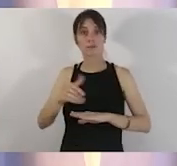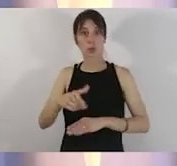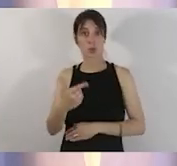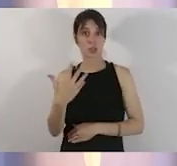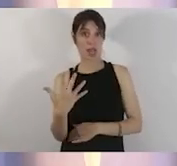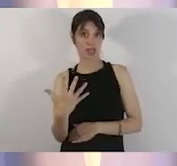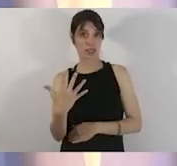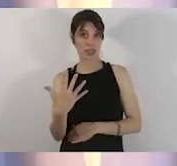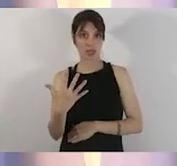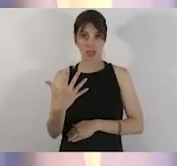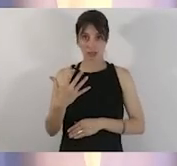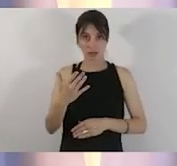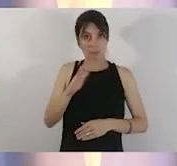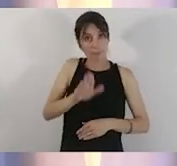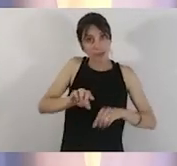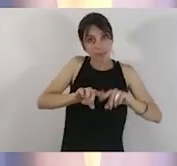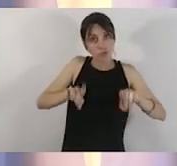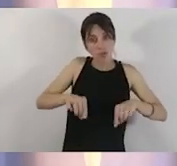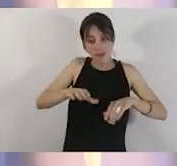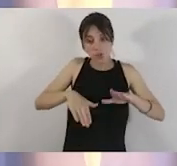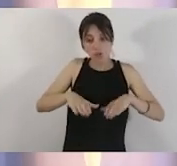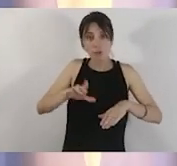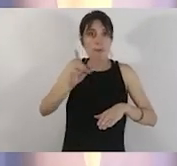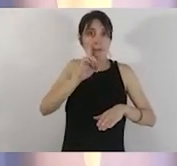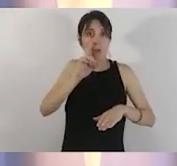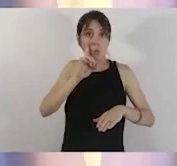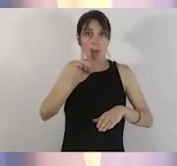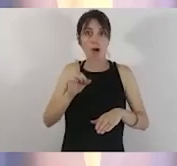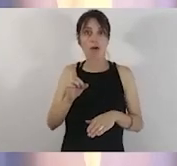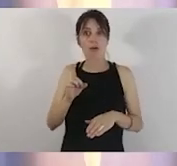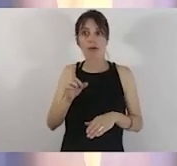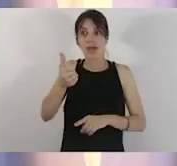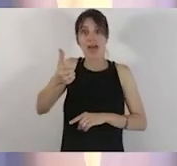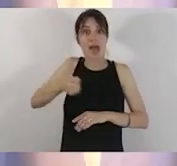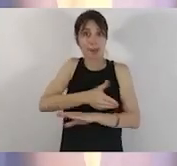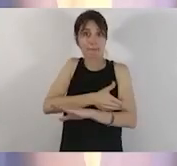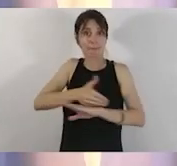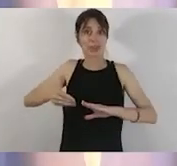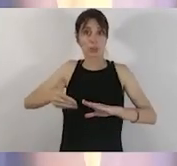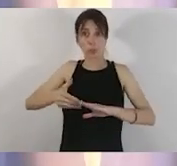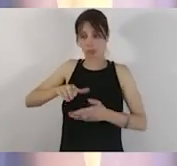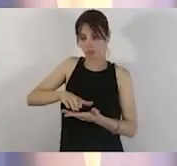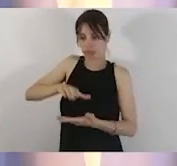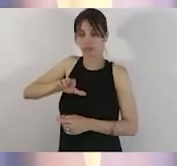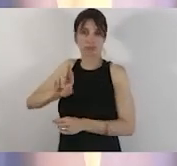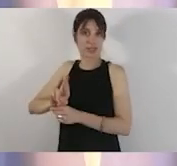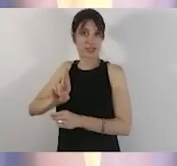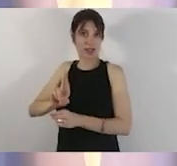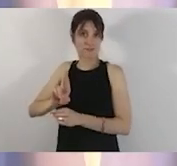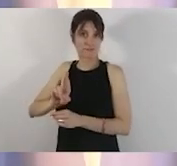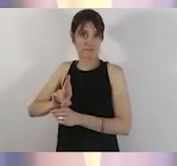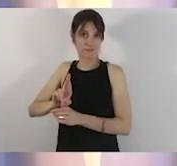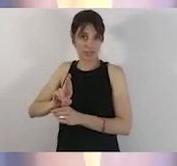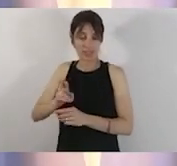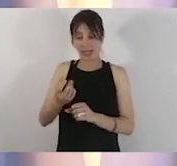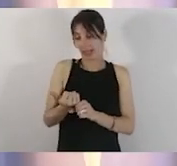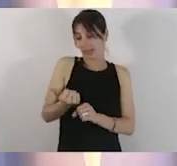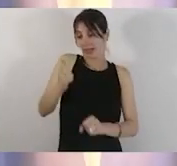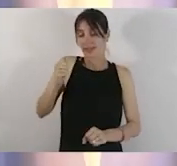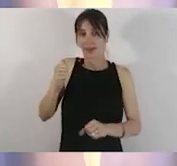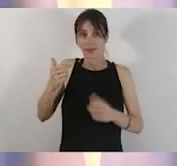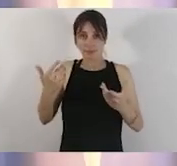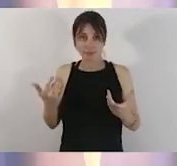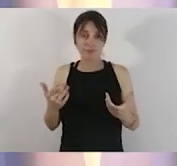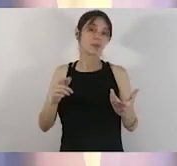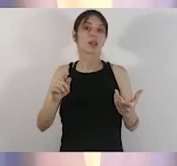en fonctionnement, puisqu'on a presque, on a largement plus d'un an de réserve. Et je vous l'avais dit l'année dernière, du coup, il